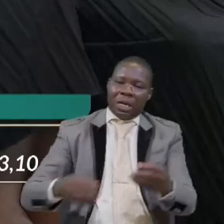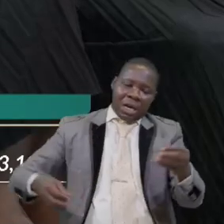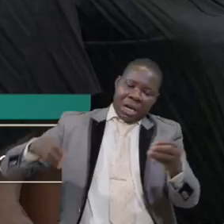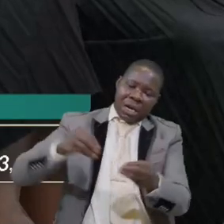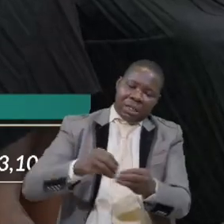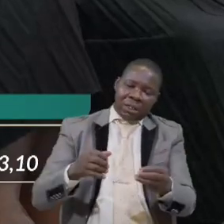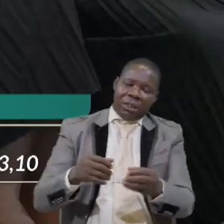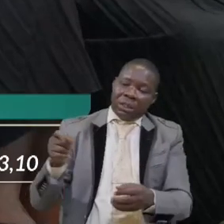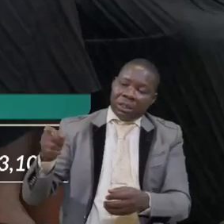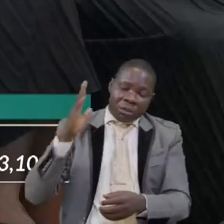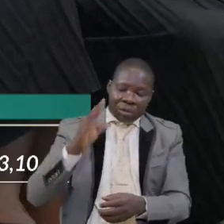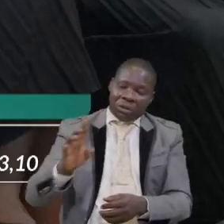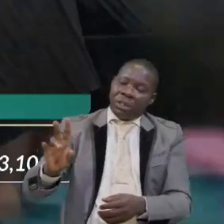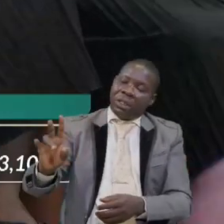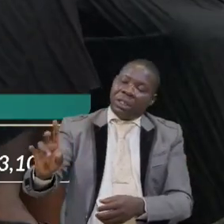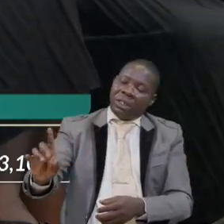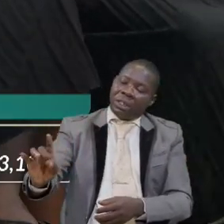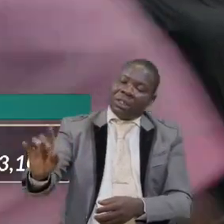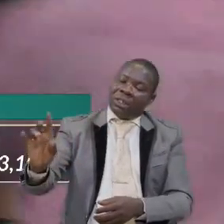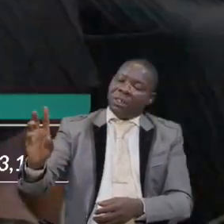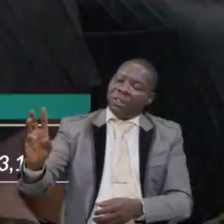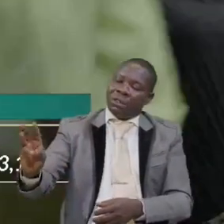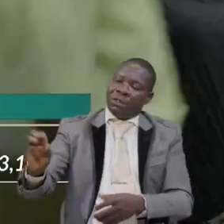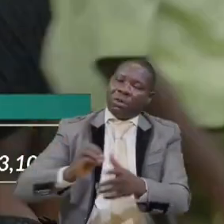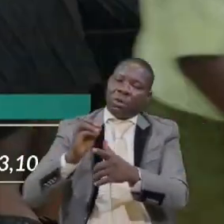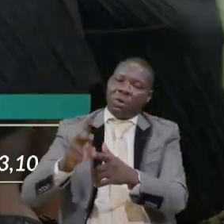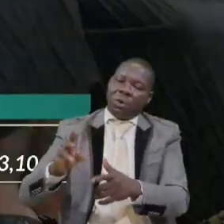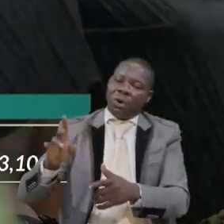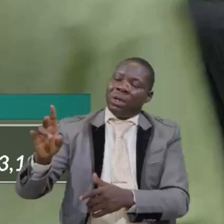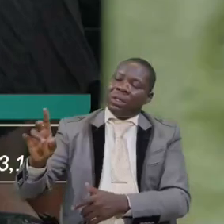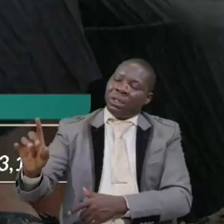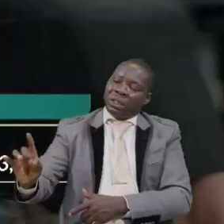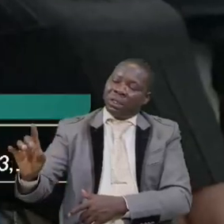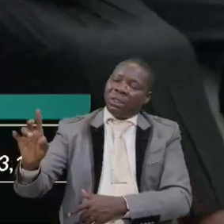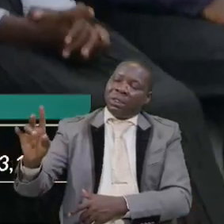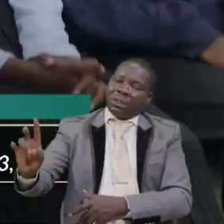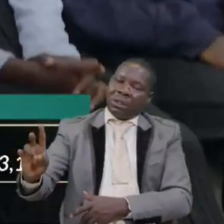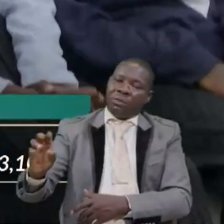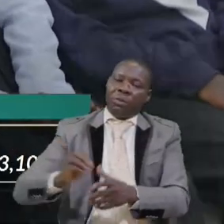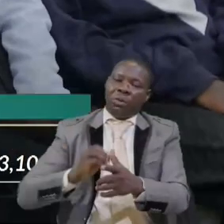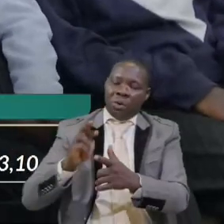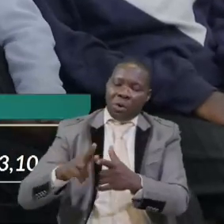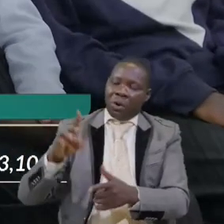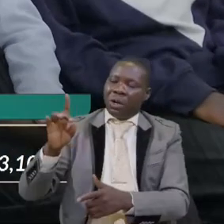il avait 86 ou 87 ans, ou bien 88 ans.